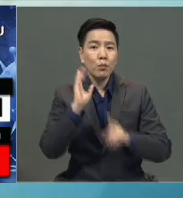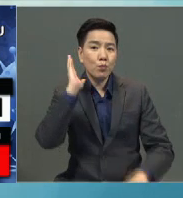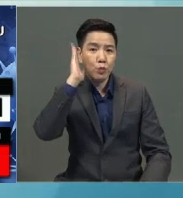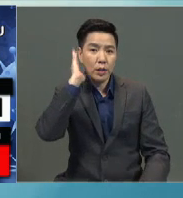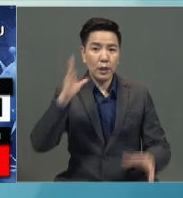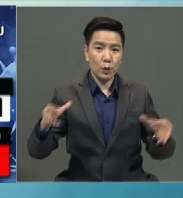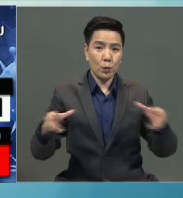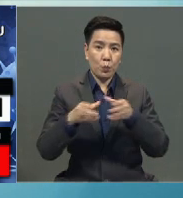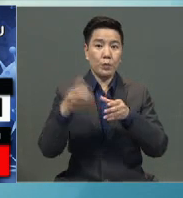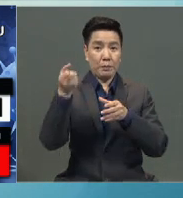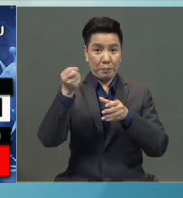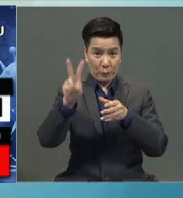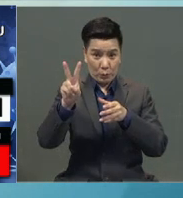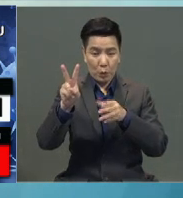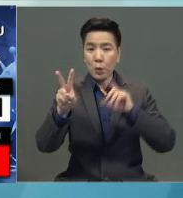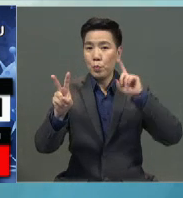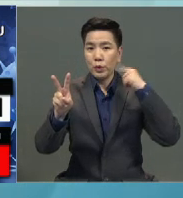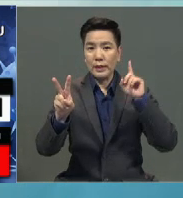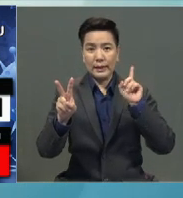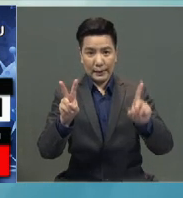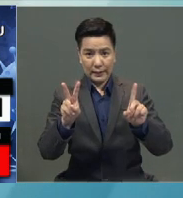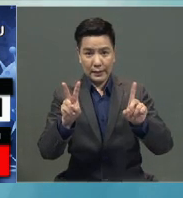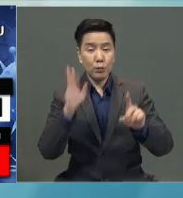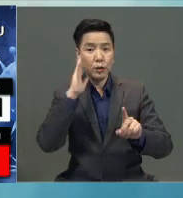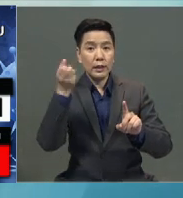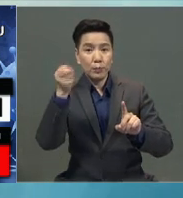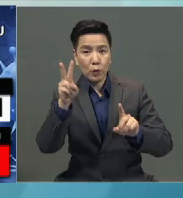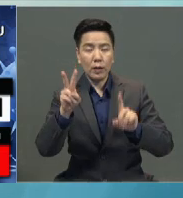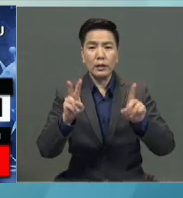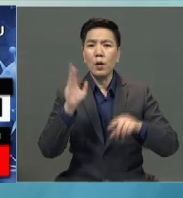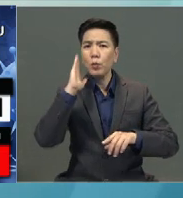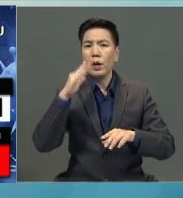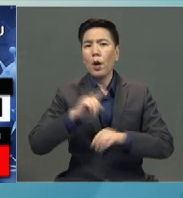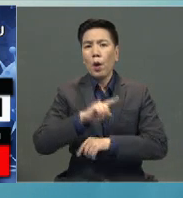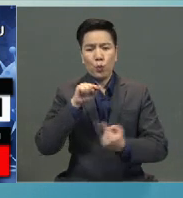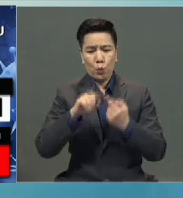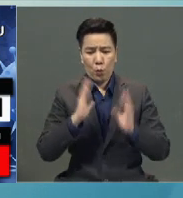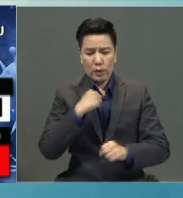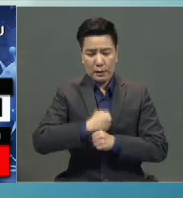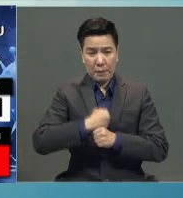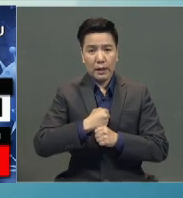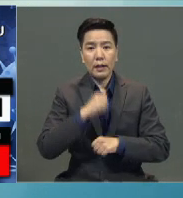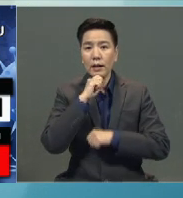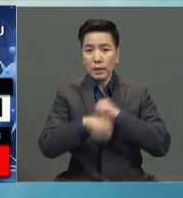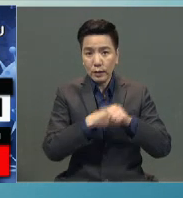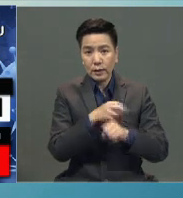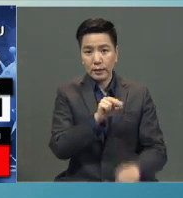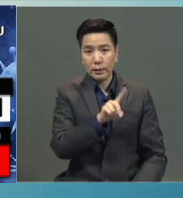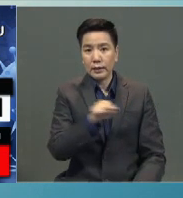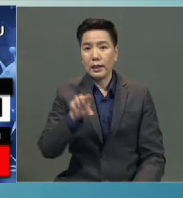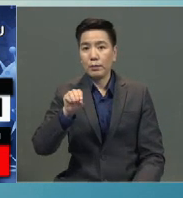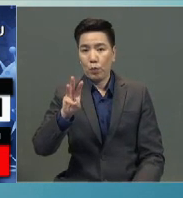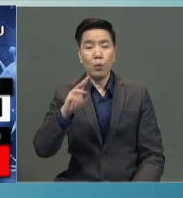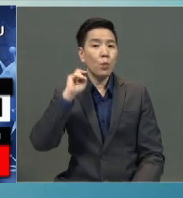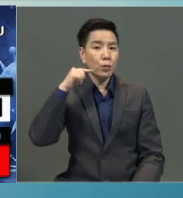รายมากลุ่มนี้นะครับเป็นผู้ชายนะครับ 12แล้วก็ผู้หญิง 1ผู้ชายนี้ก็อยู่ในวัยแรงงานครับ 31ปีถึง56ปีผู้หญิง